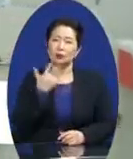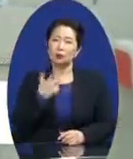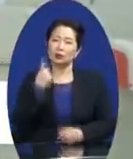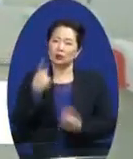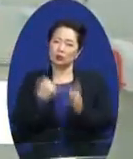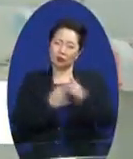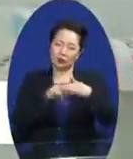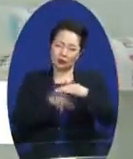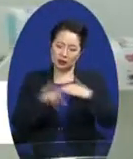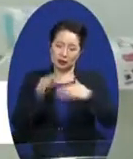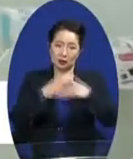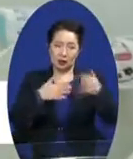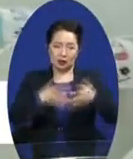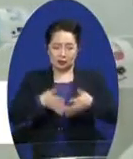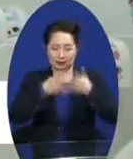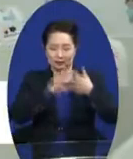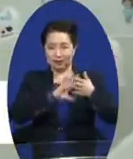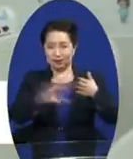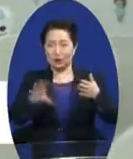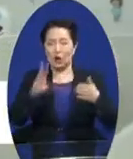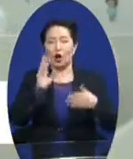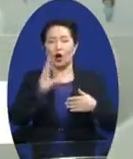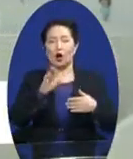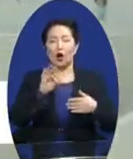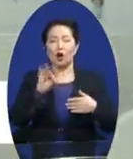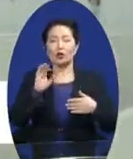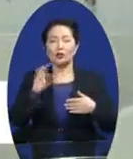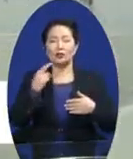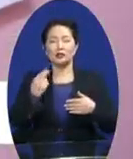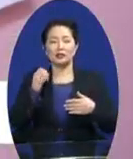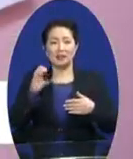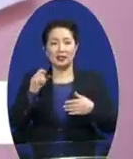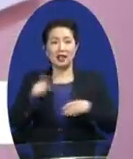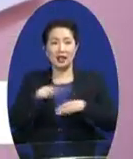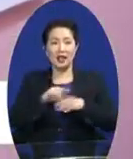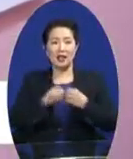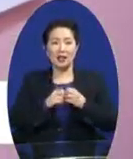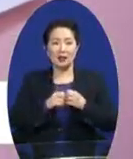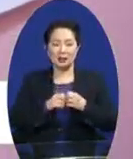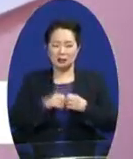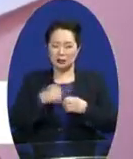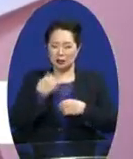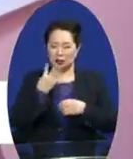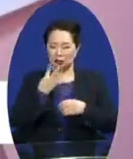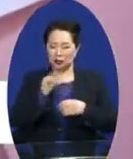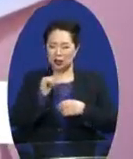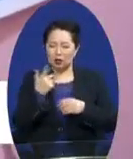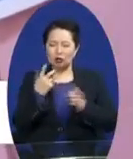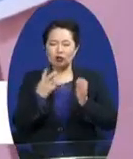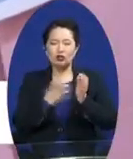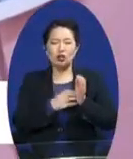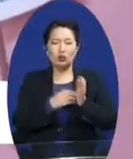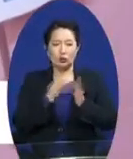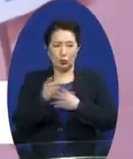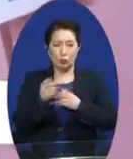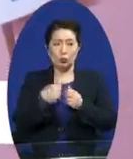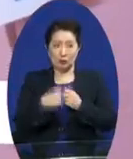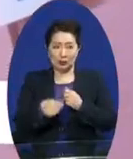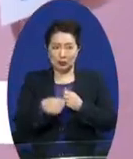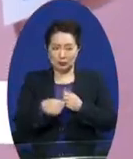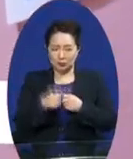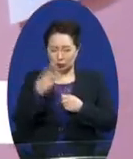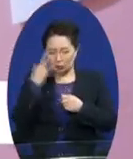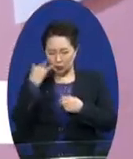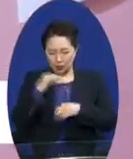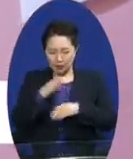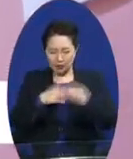316 дугаар цэцэрлэгийн барилга концессийн гэрээгээр баригдсан бөгөөд нийт төсөв дүртгэн 4.9 тэрбум төгрөг болжээ. За ойрын хугацаанд барилгын ажил